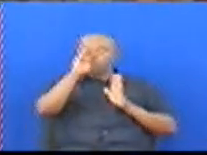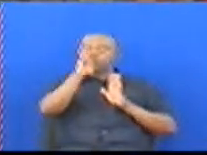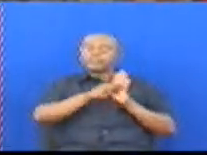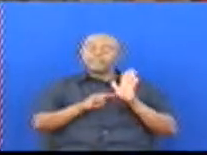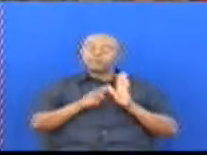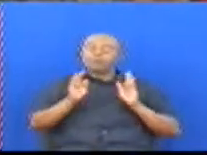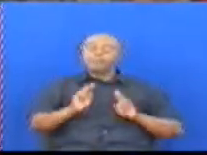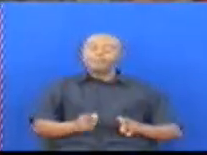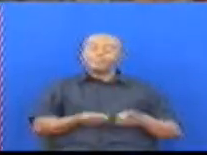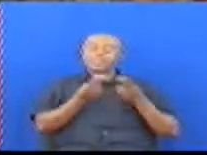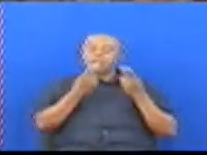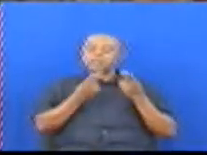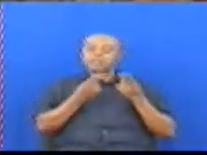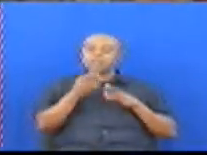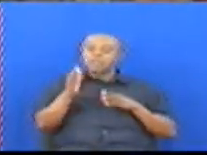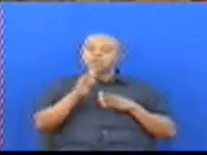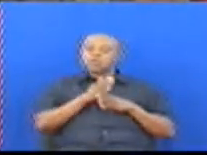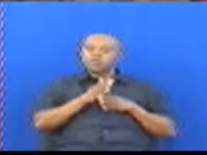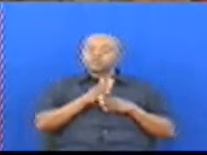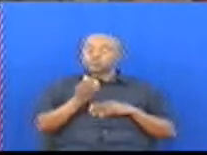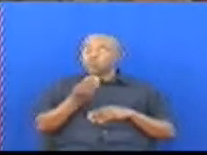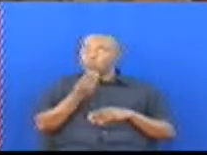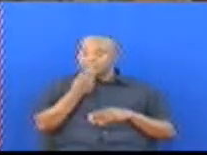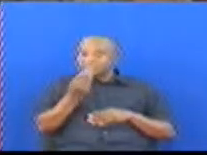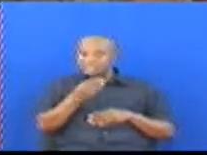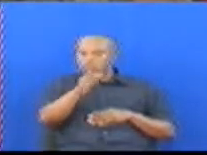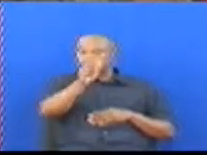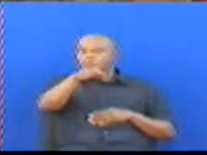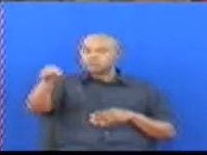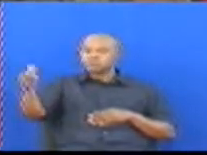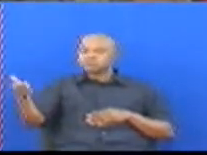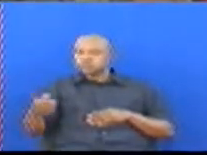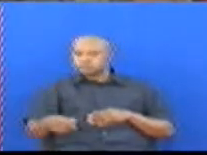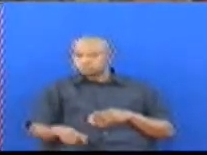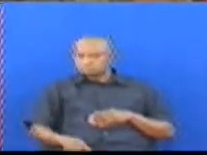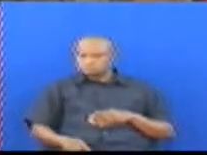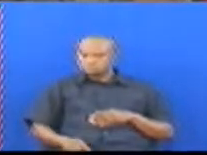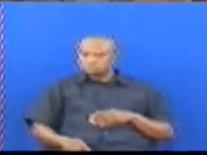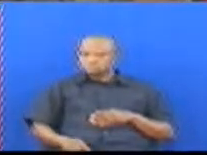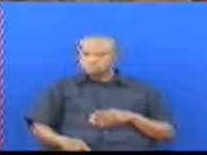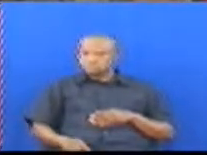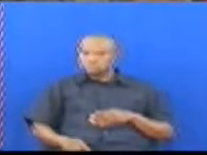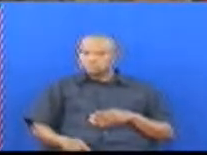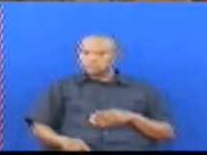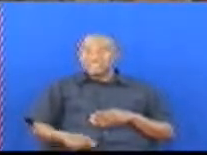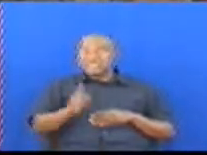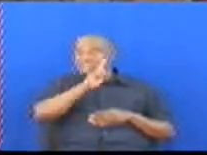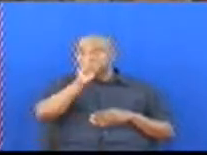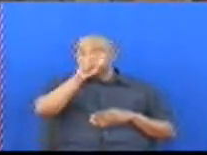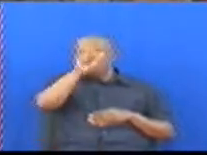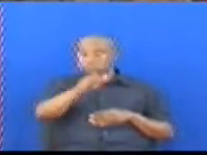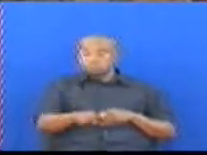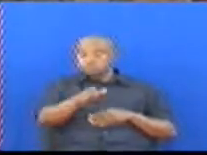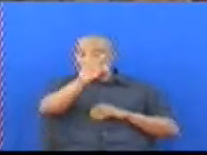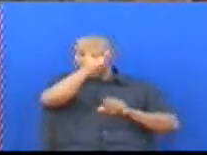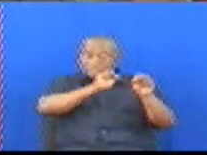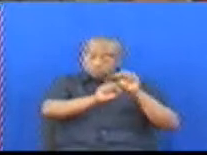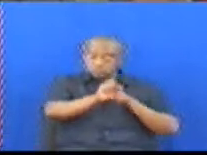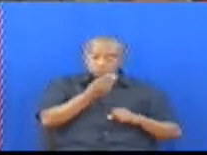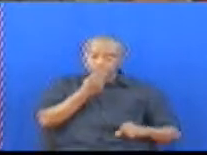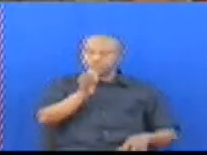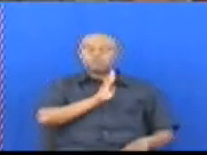mpya wa namna ya kuwashtaki hawa watu. Sio kwamba inazuiliwa sasa hawa watu